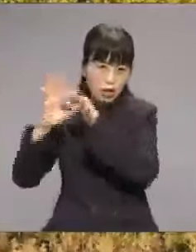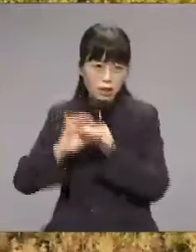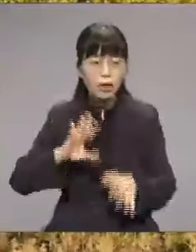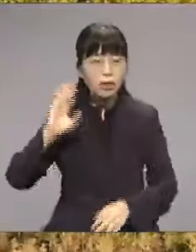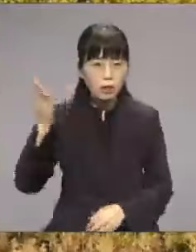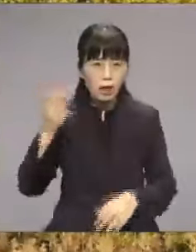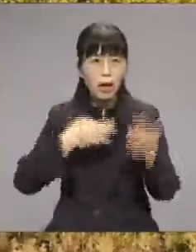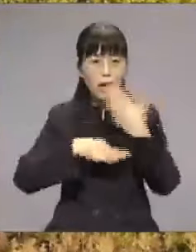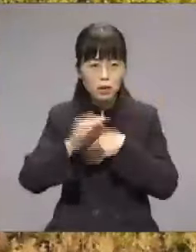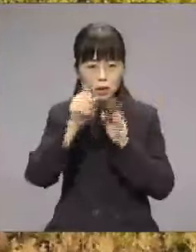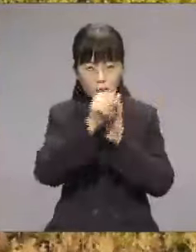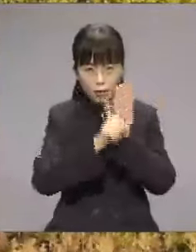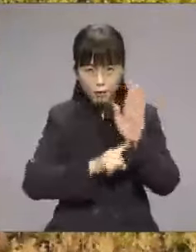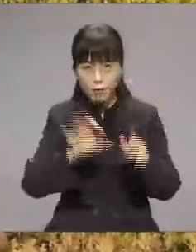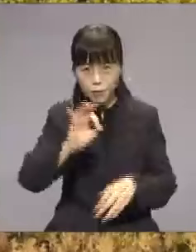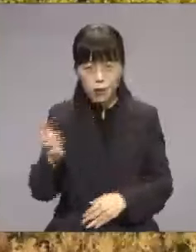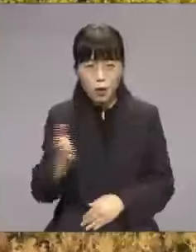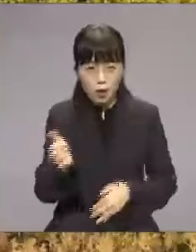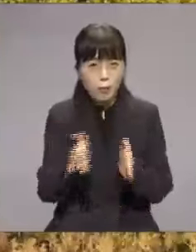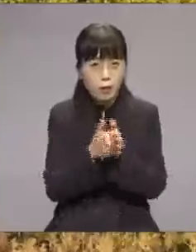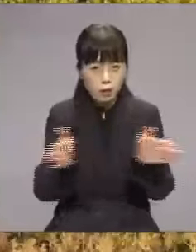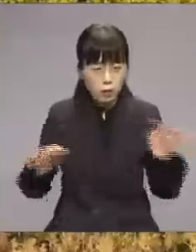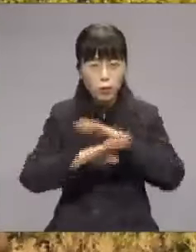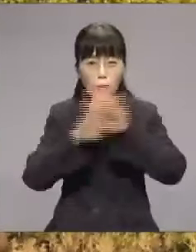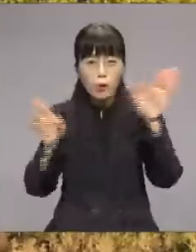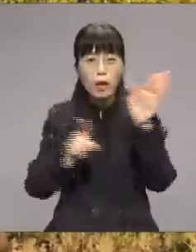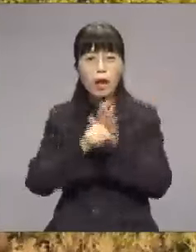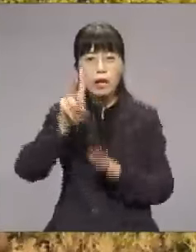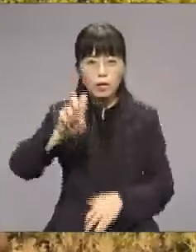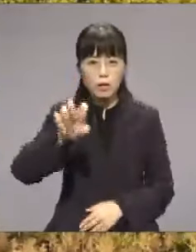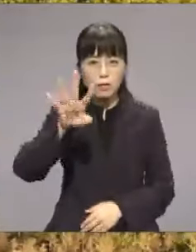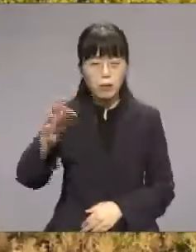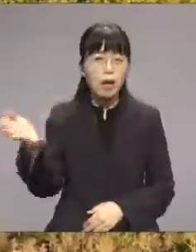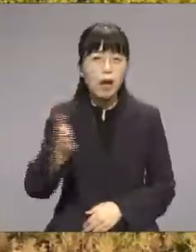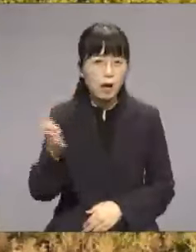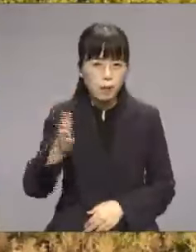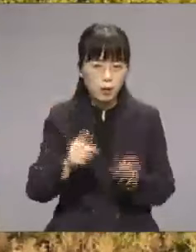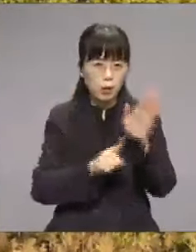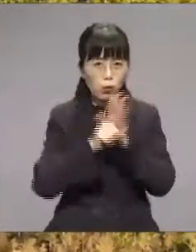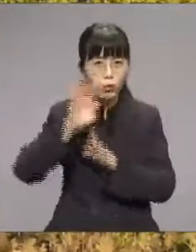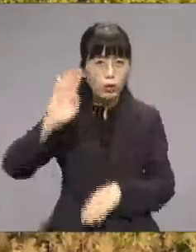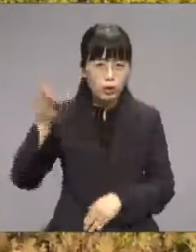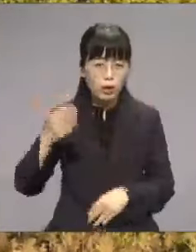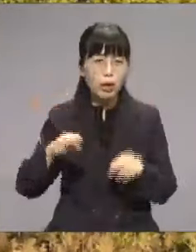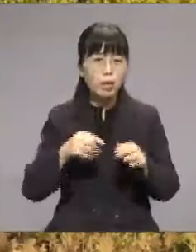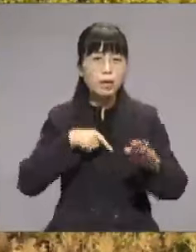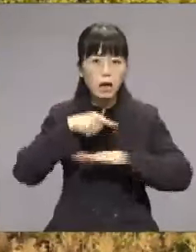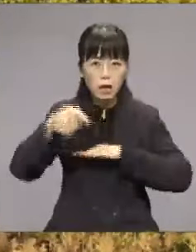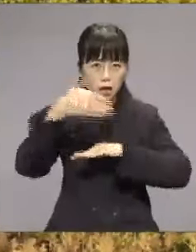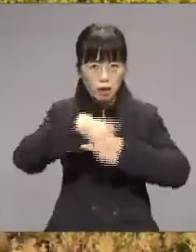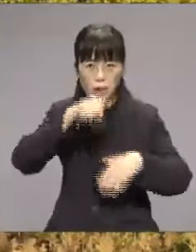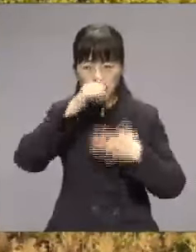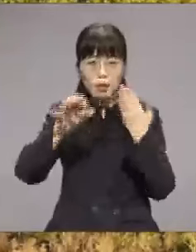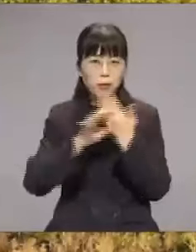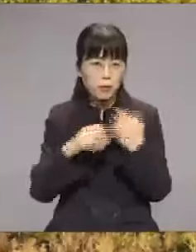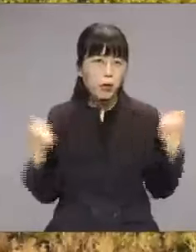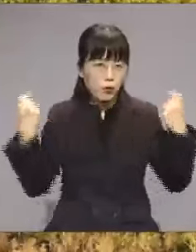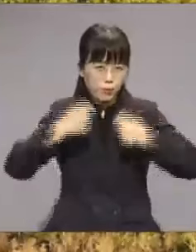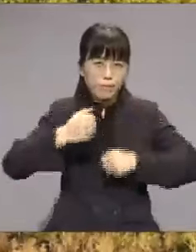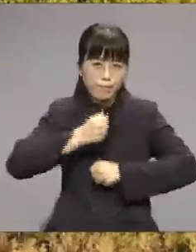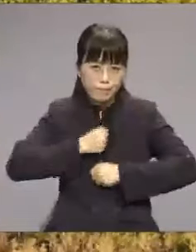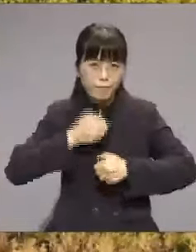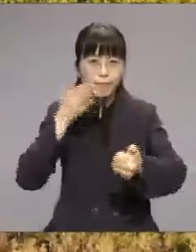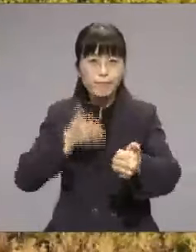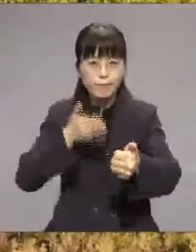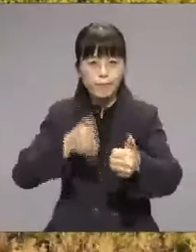아침에 10도 안팎 그로 시작해서 낮에는 24도 안팎 그로 오르겠습니다 나들이 계획 있으시면 옷차림에